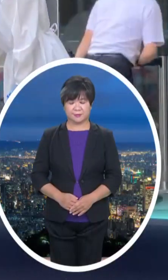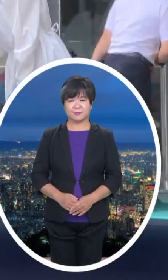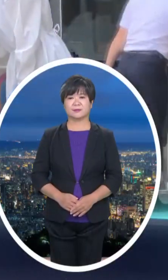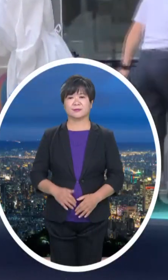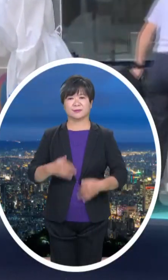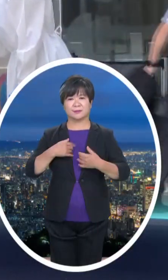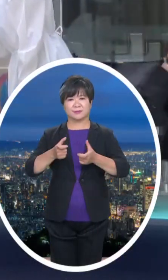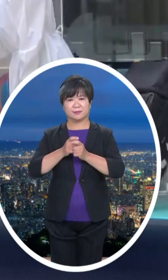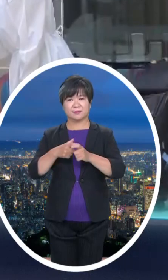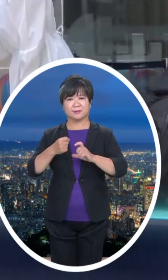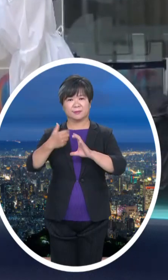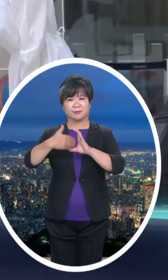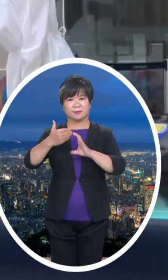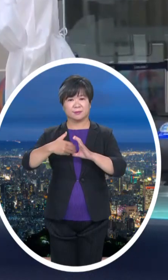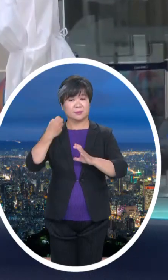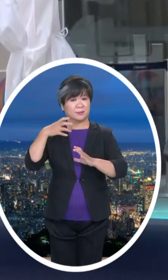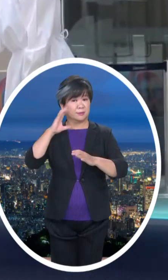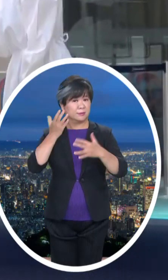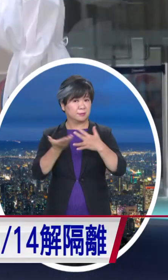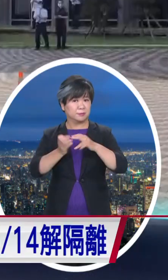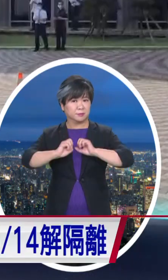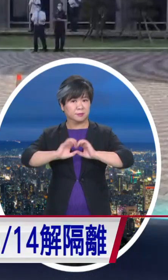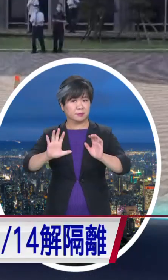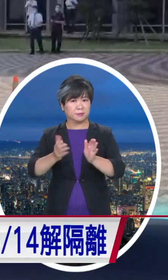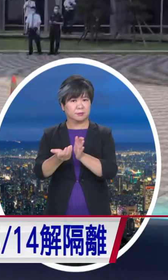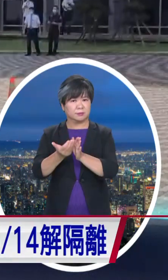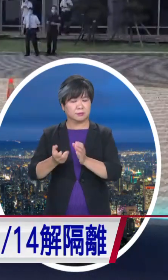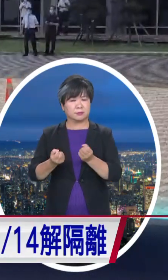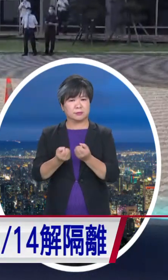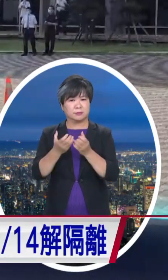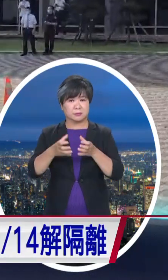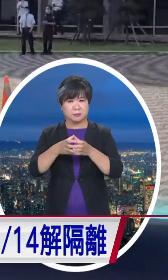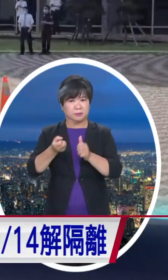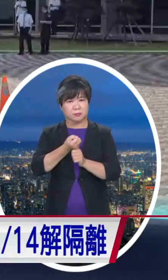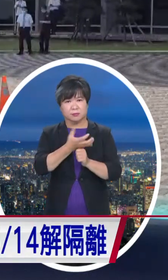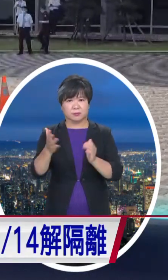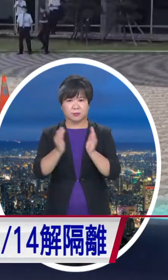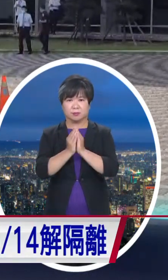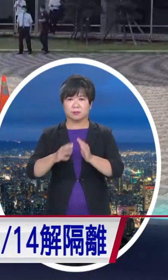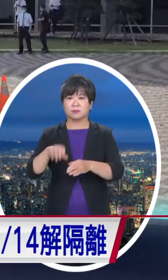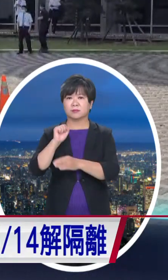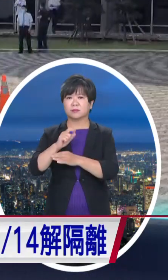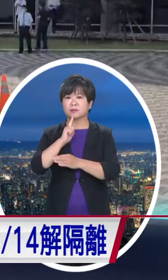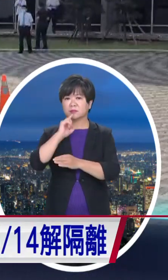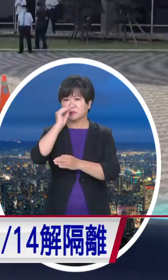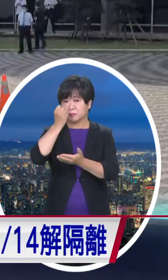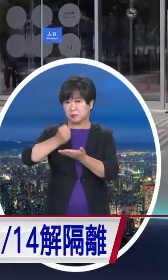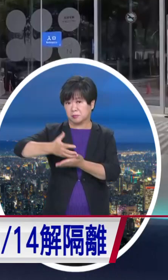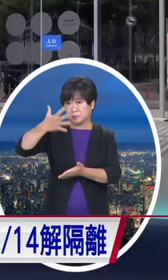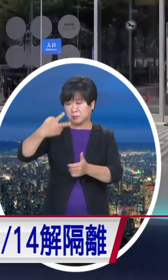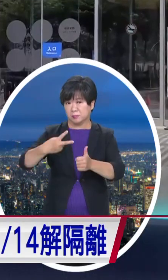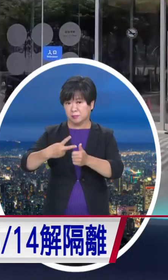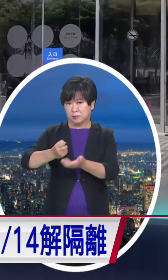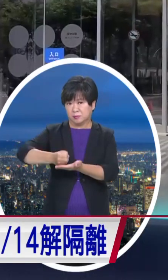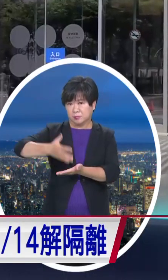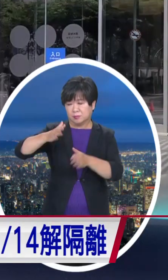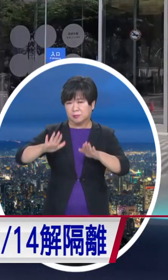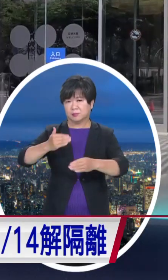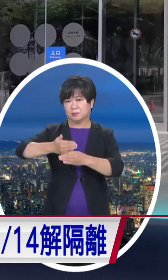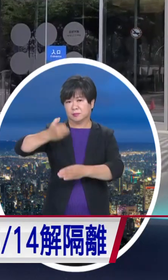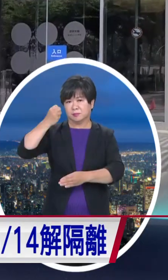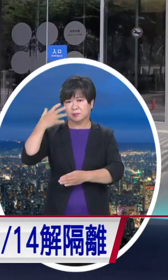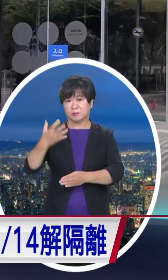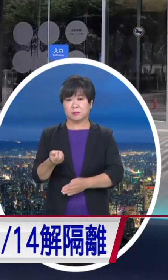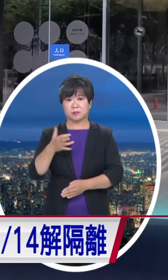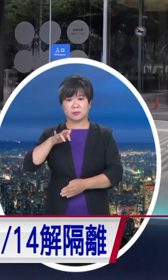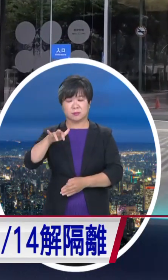迎收看《公视新闻报》。首先要带您来看先前爆发群聚感染的桃园诺富特饭店，今天下午二馆重新开张，作为华